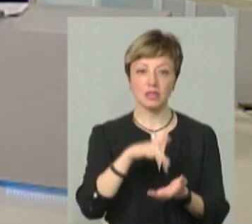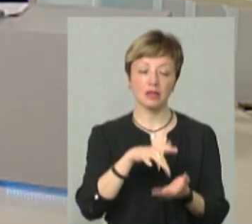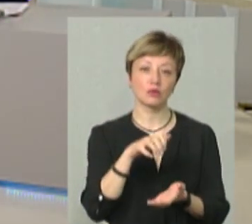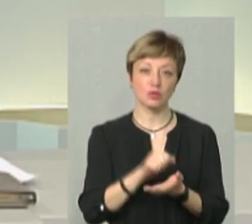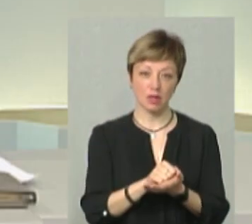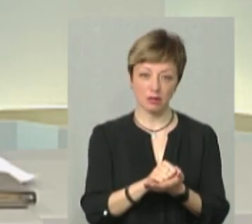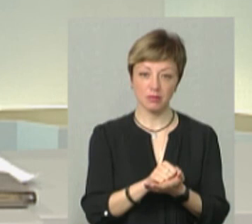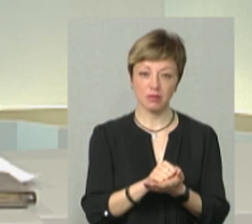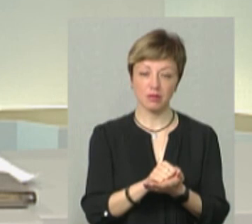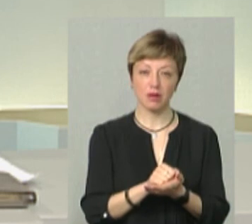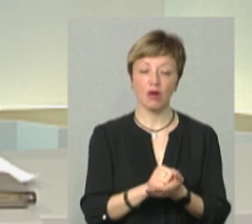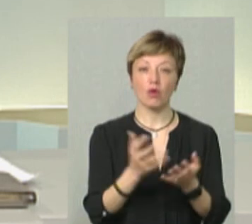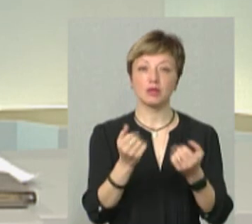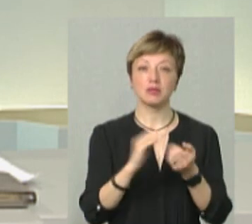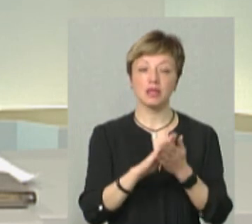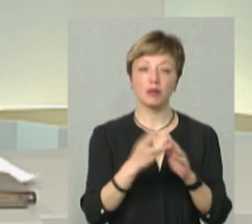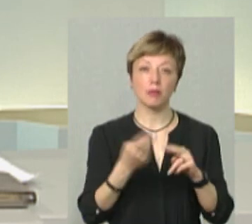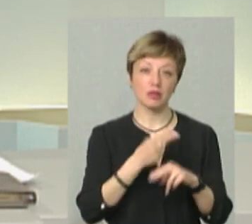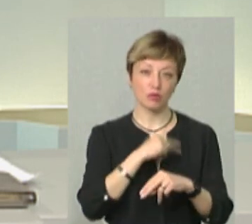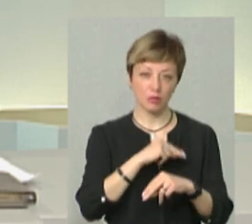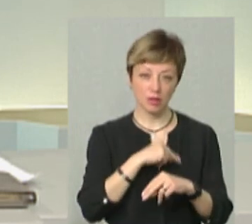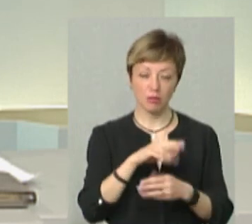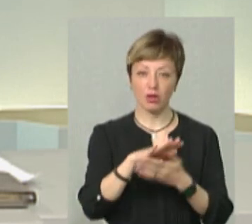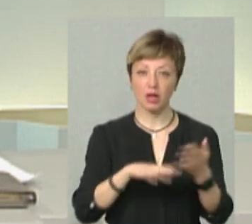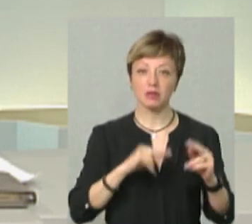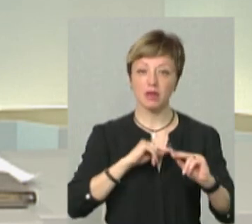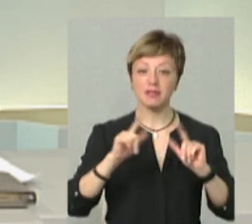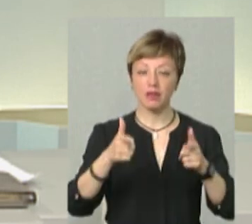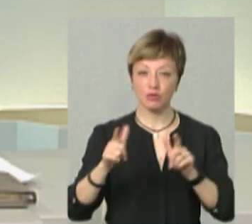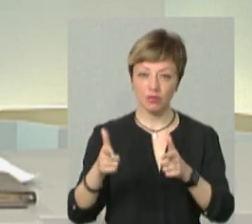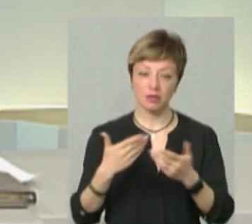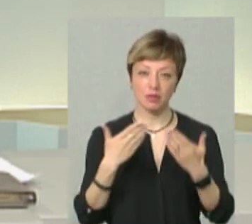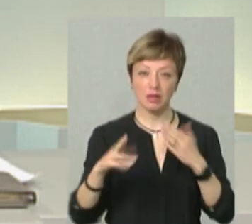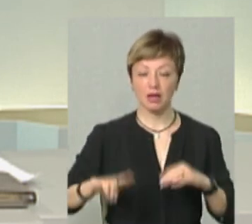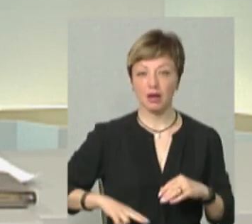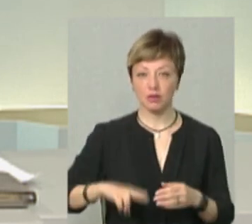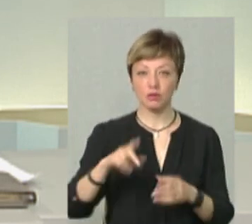центру зайнятості, отримання статусу безробітнього та подальше працевлаштування